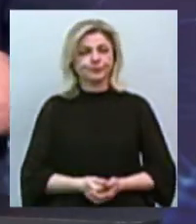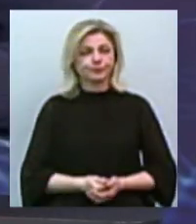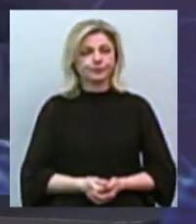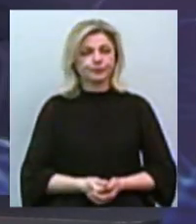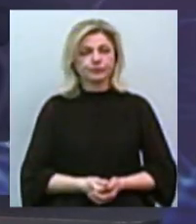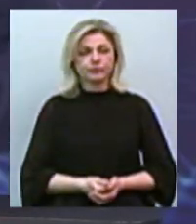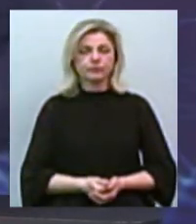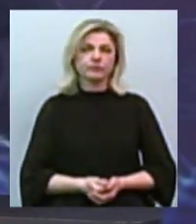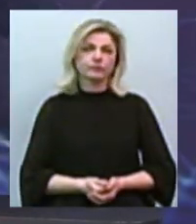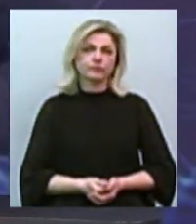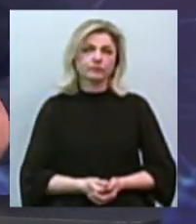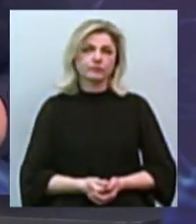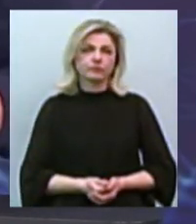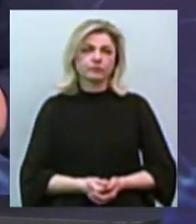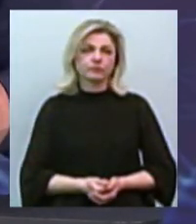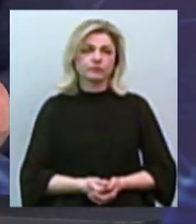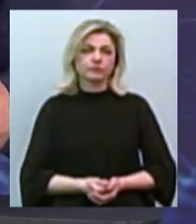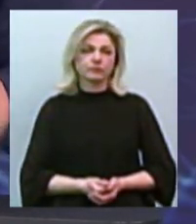Значит,